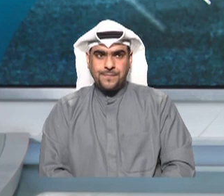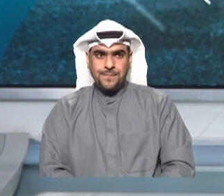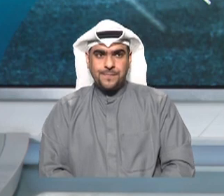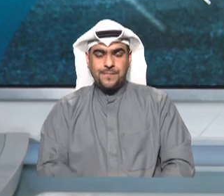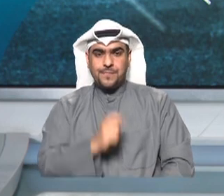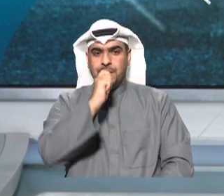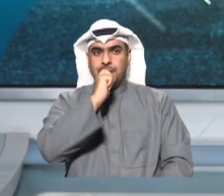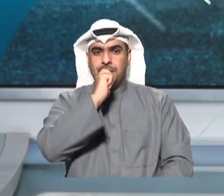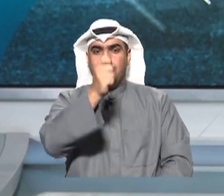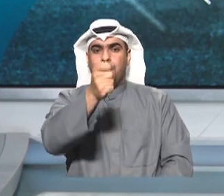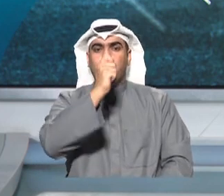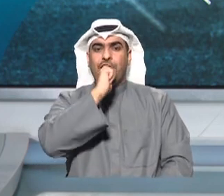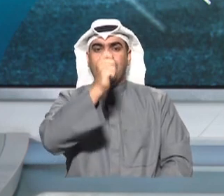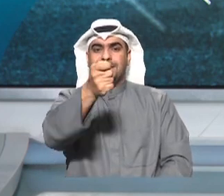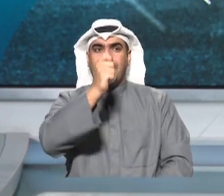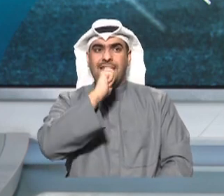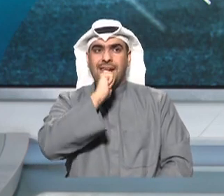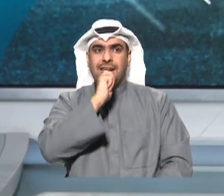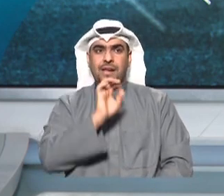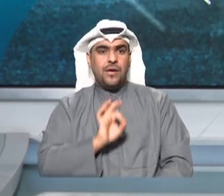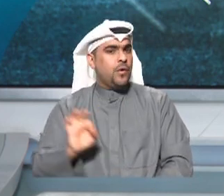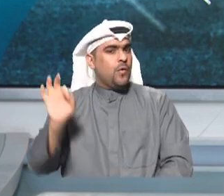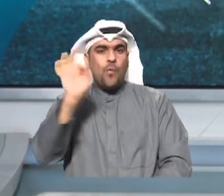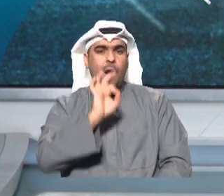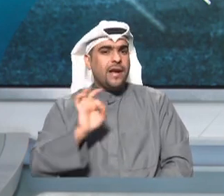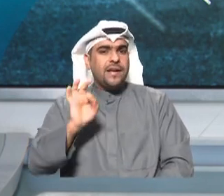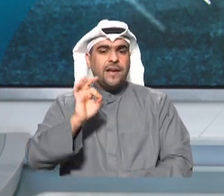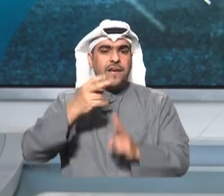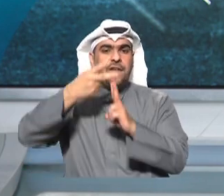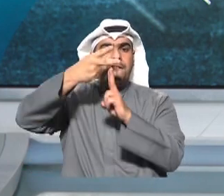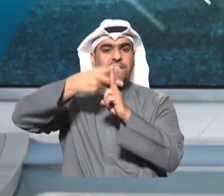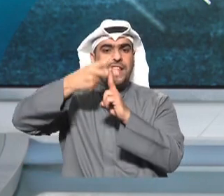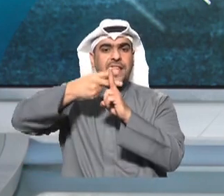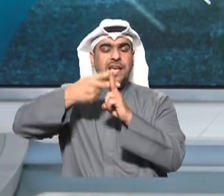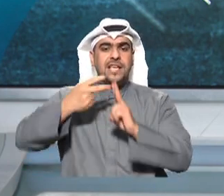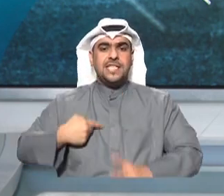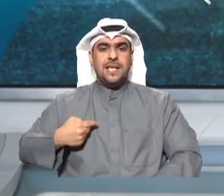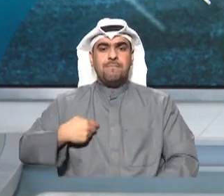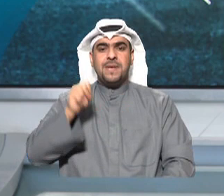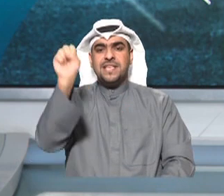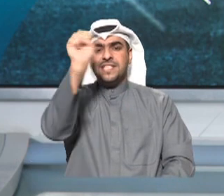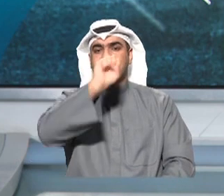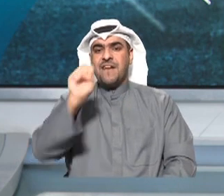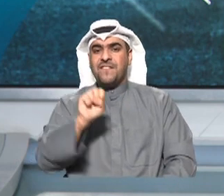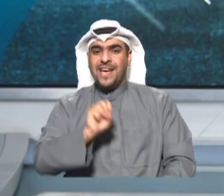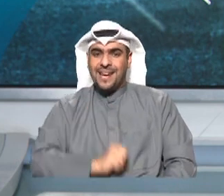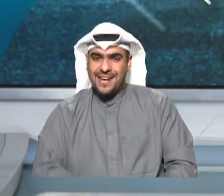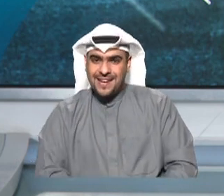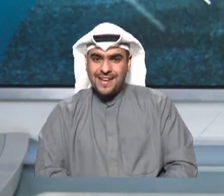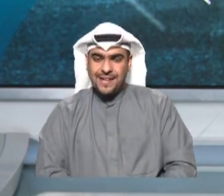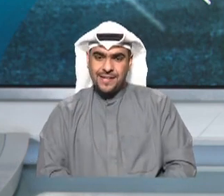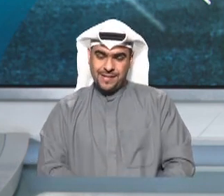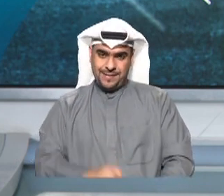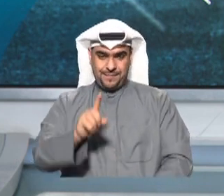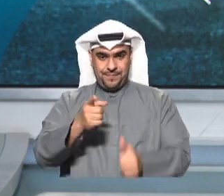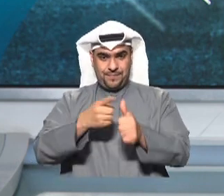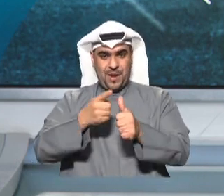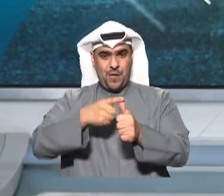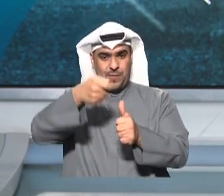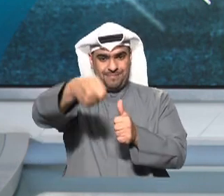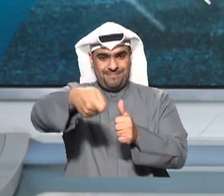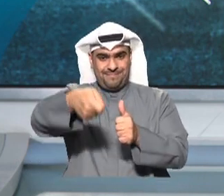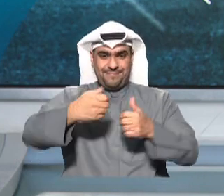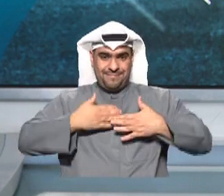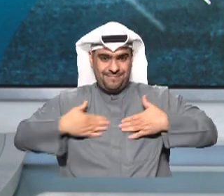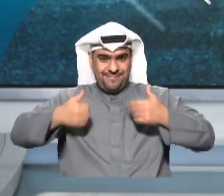ومن فندق سفير الفنطاس الزميلة عائشة أحمد. عائشة، مساء الخير وبعد التحية، هل لك أن تطلعين على آخر